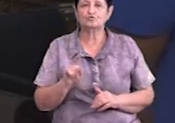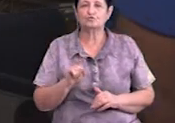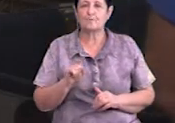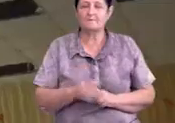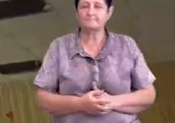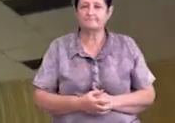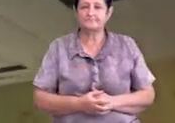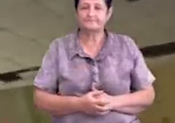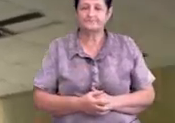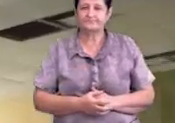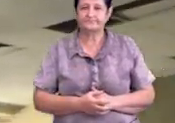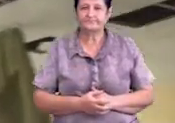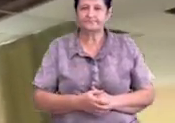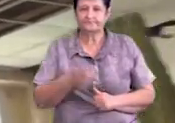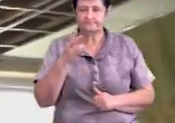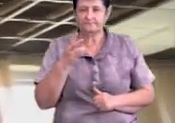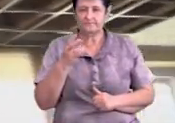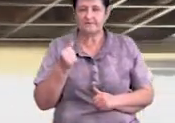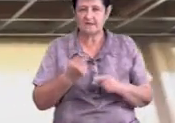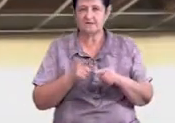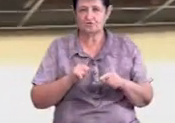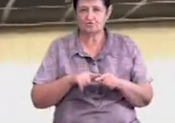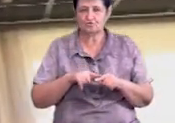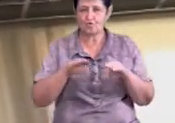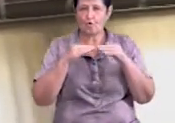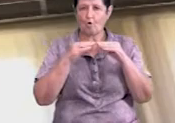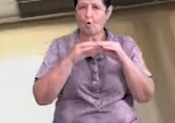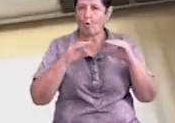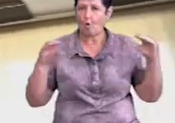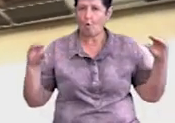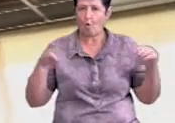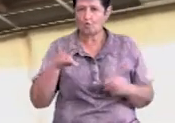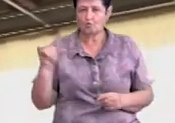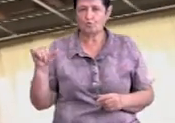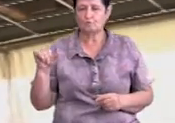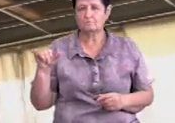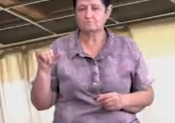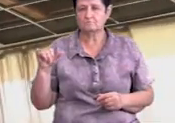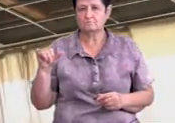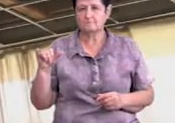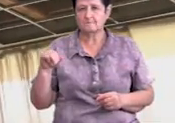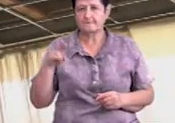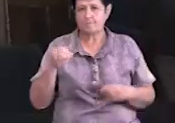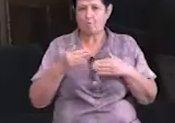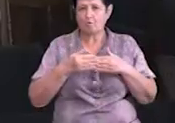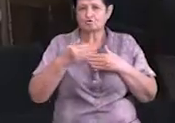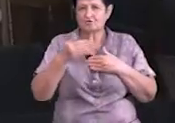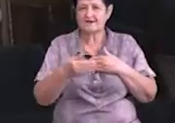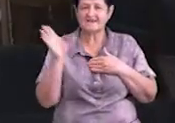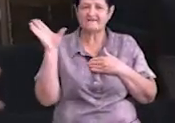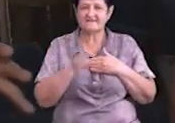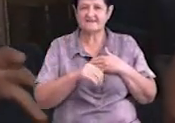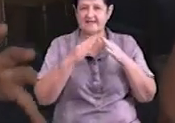на оцю несучу колону і на оту несучу колону по ширині всієї криші